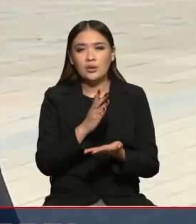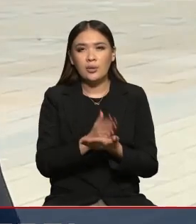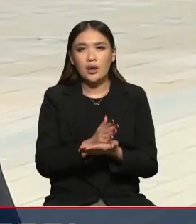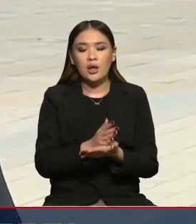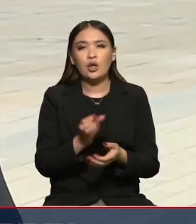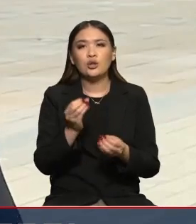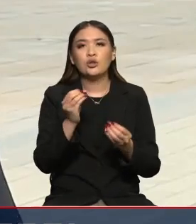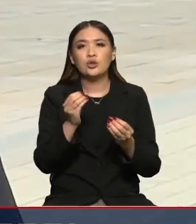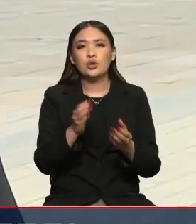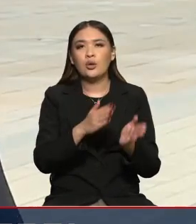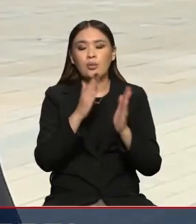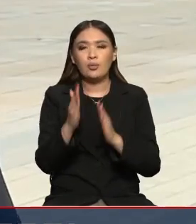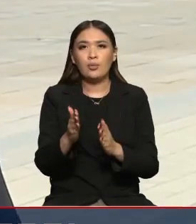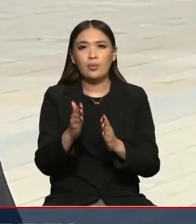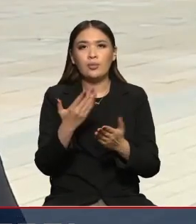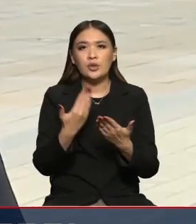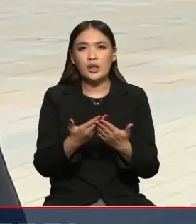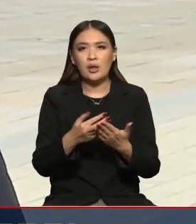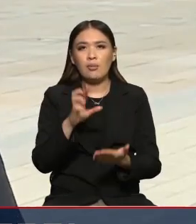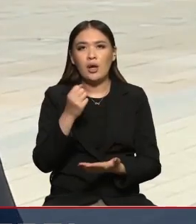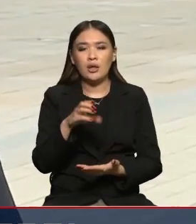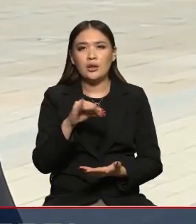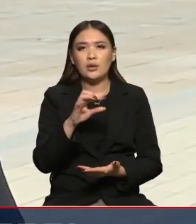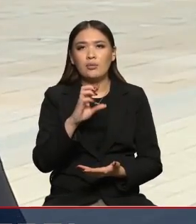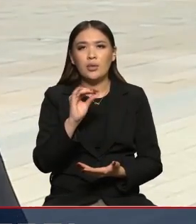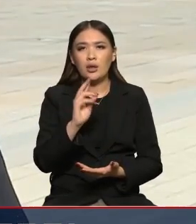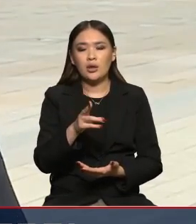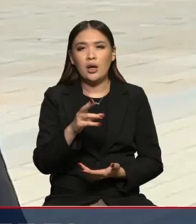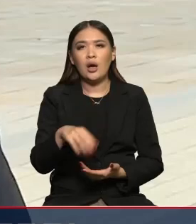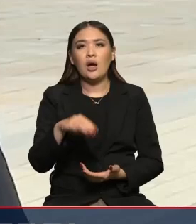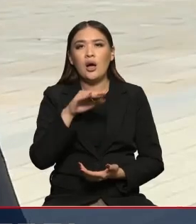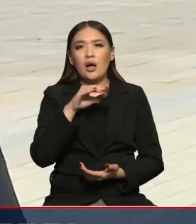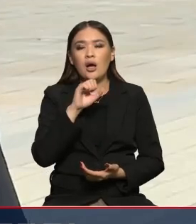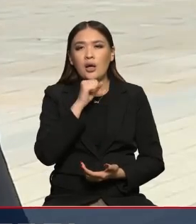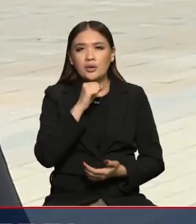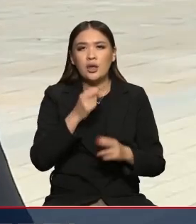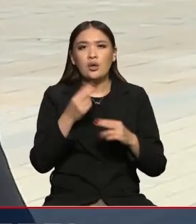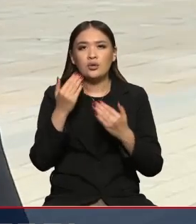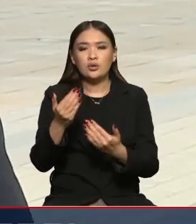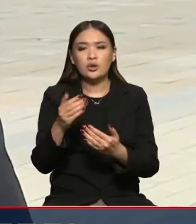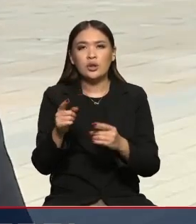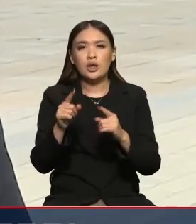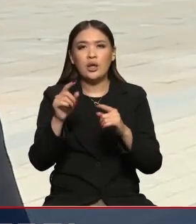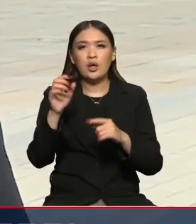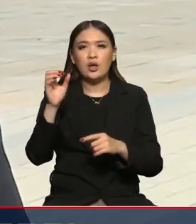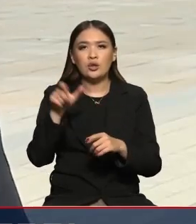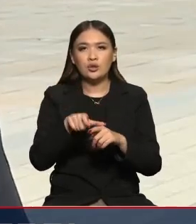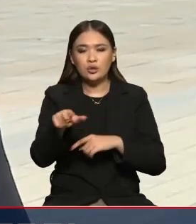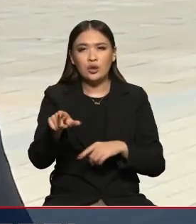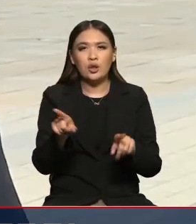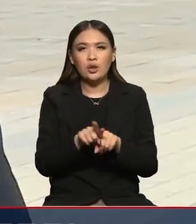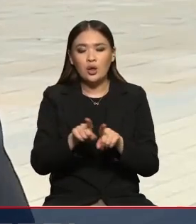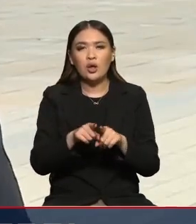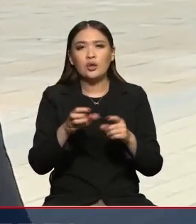да бөлек мысалы Бәйдібек ата кесенесіне баратын жолдарымыз жаңағы